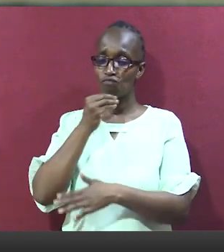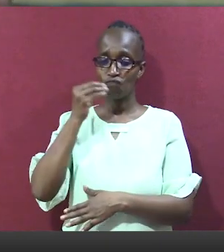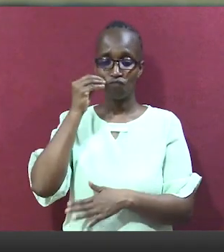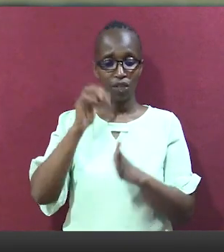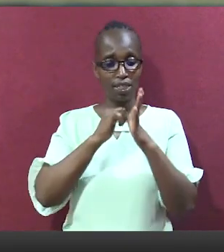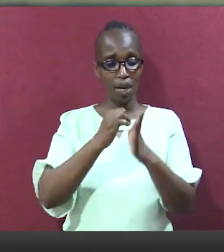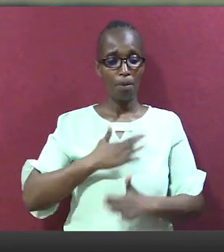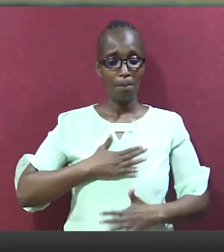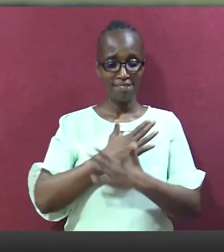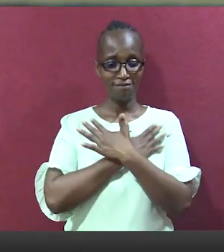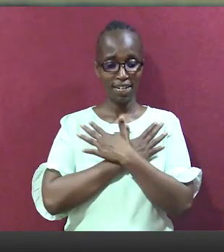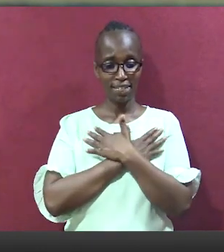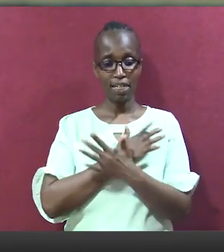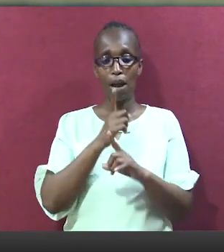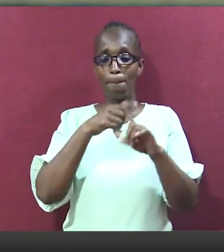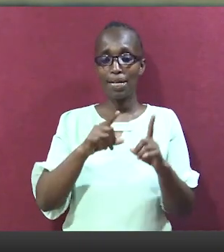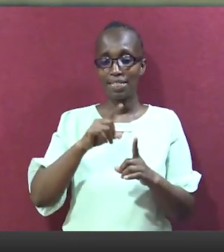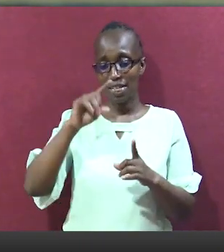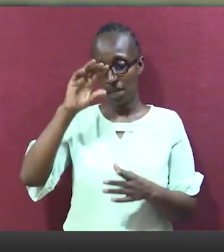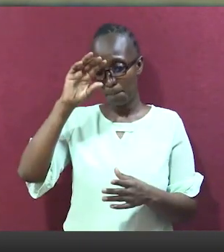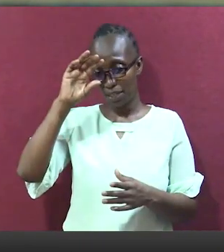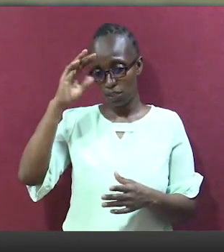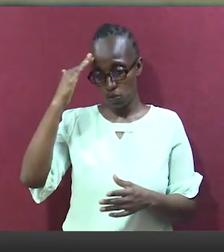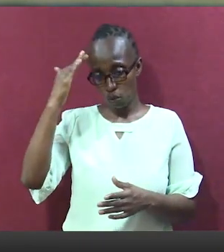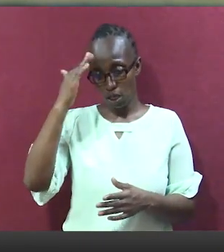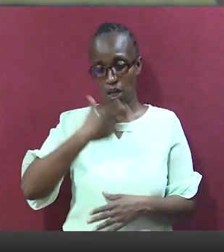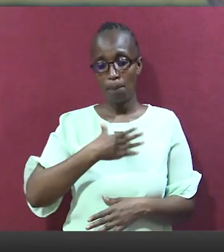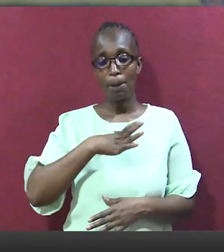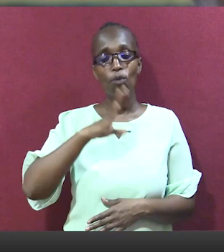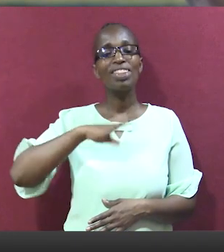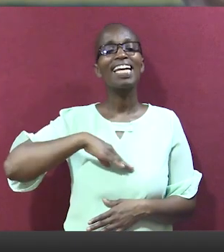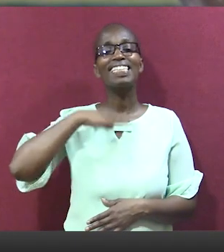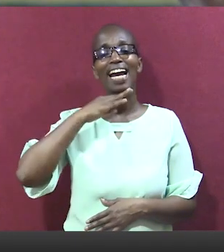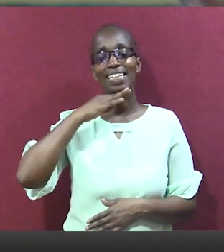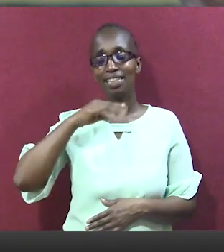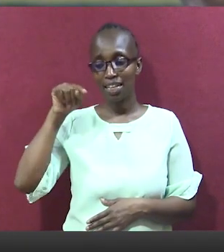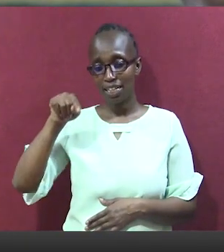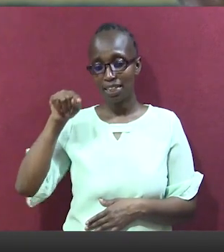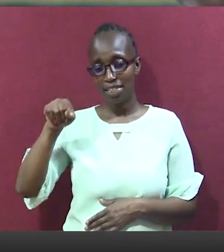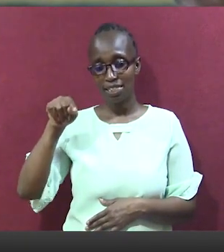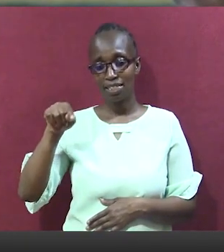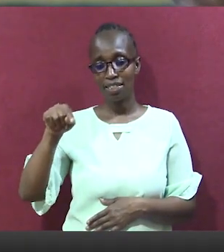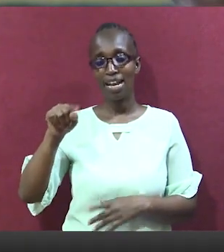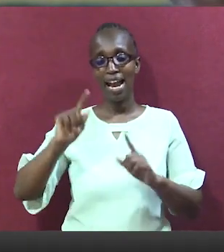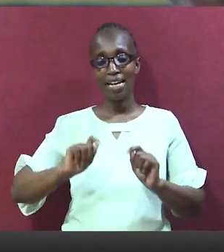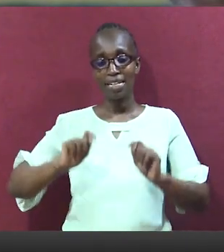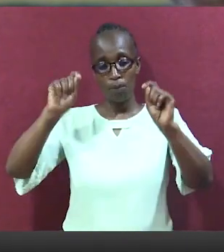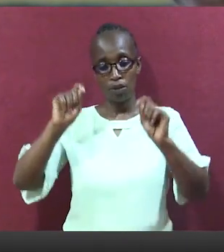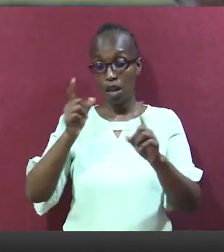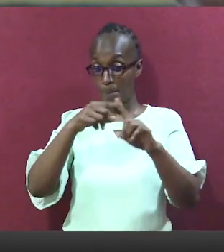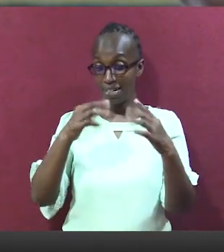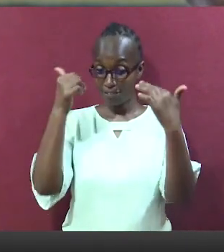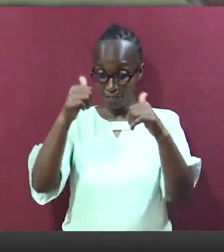kama huyu ndugu yangu alipigwa sana kichapo cha umbo na polisi, na imesemekana wazi kuwa na imejulikana wazi watu walikufa kwa hizo maandamano. Na tujaona polisi